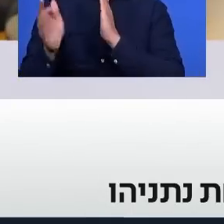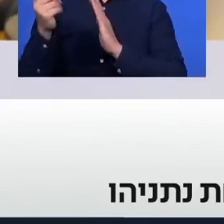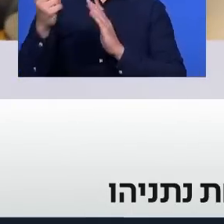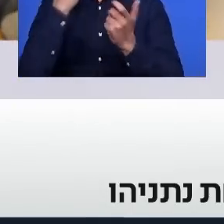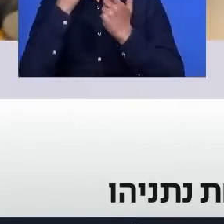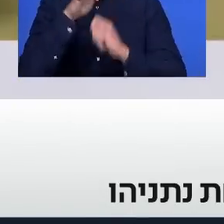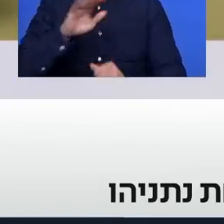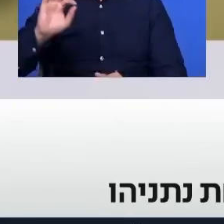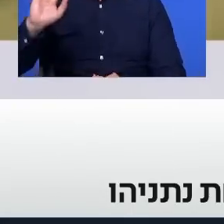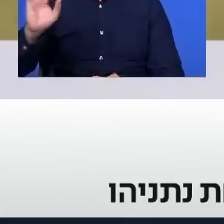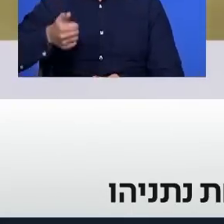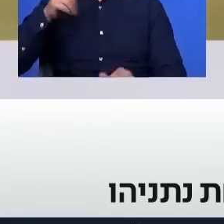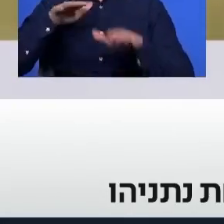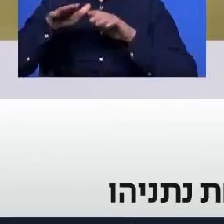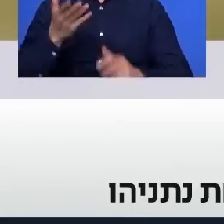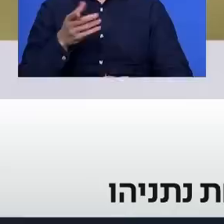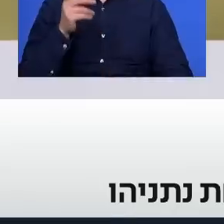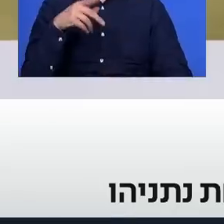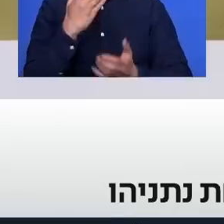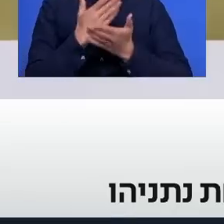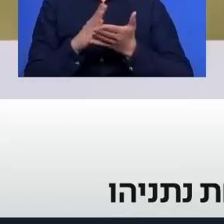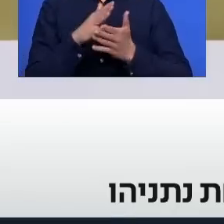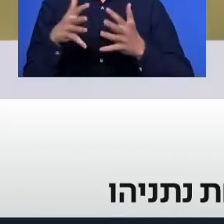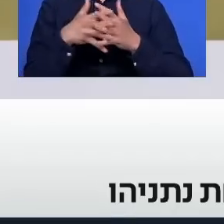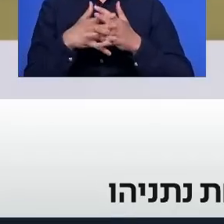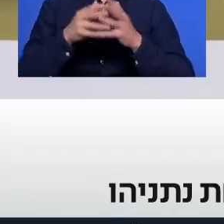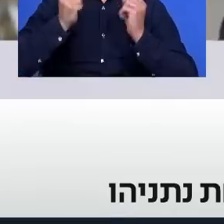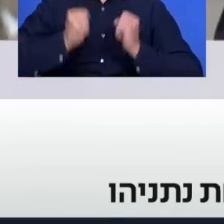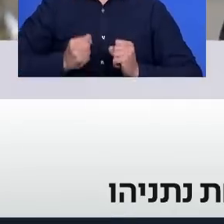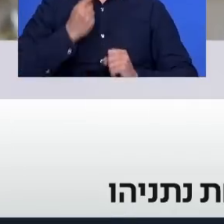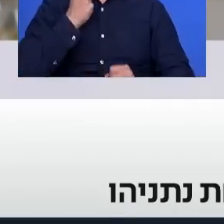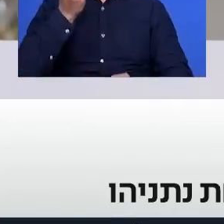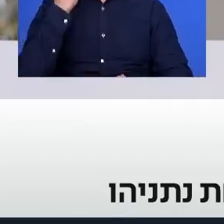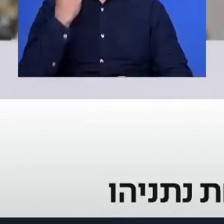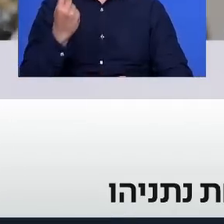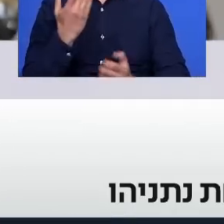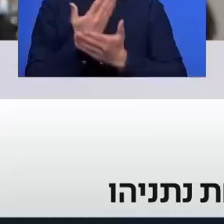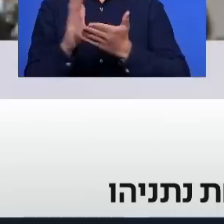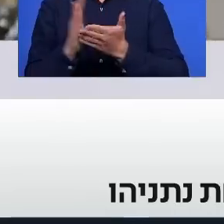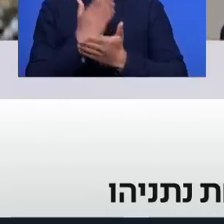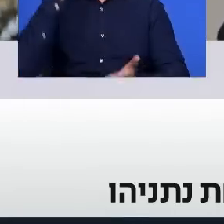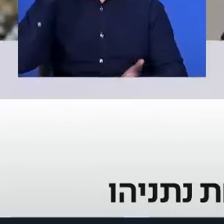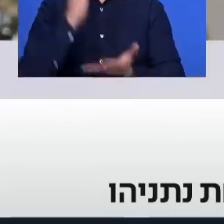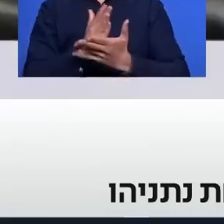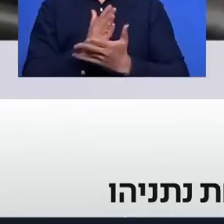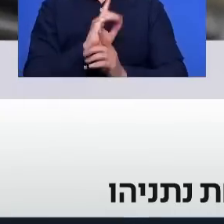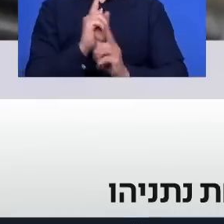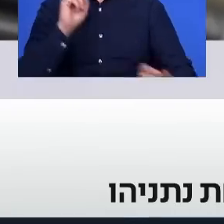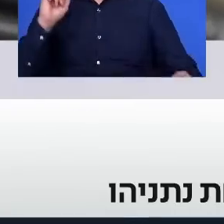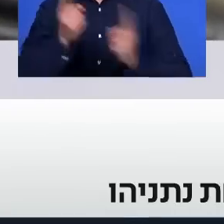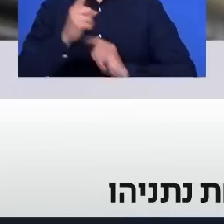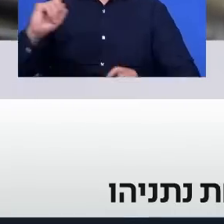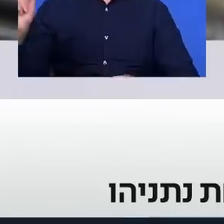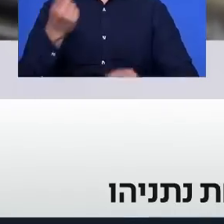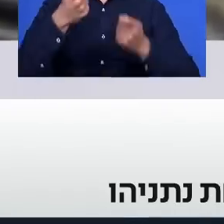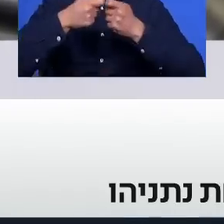ילדיו של ראש הממשלה, ובהחלטת הקבינט המדיני-ביטחוני בשבוע שעבר מתקבלת הכרעה פשוט להחליף את כל חברי